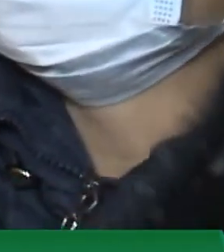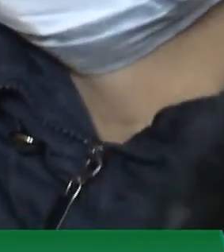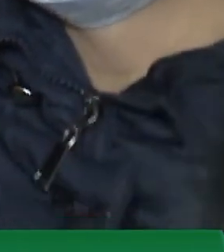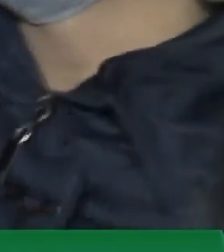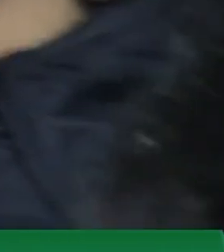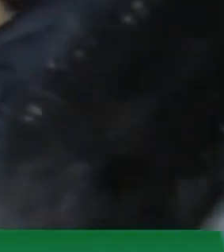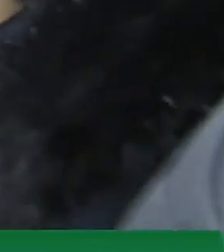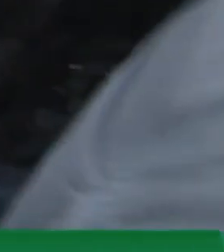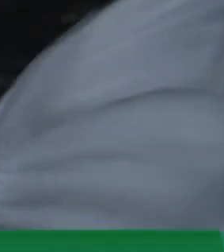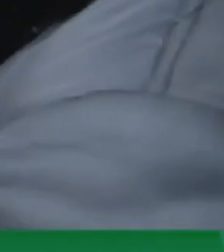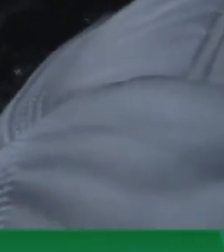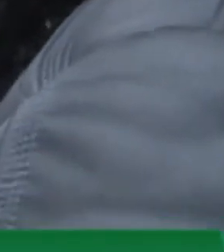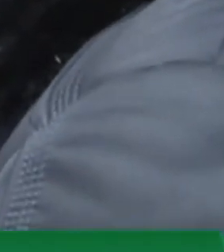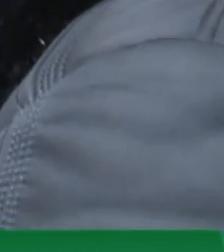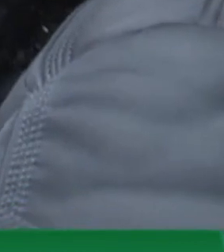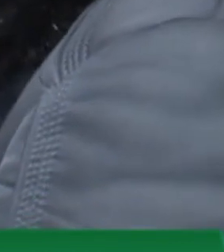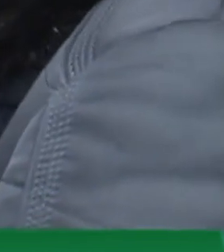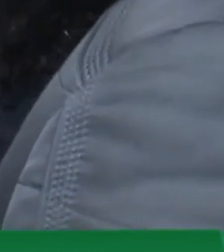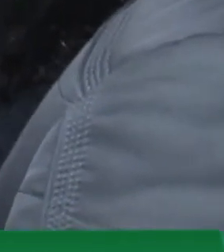раз он